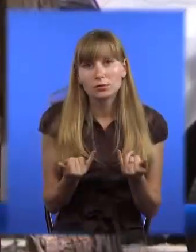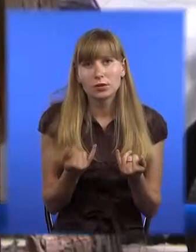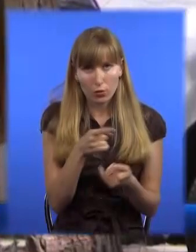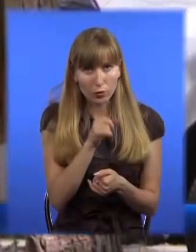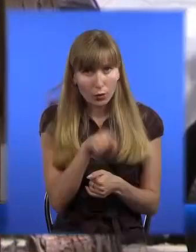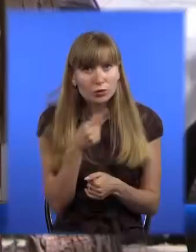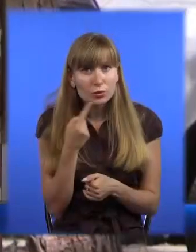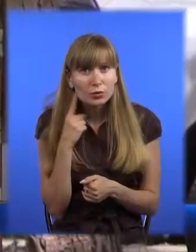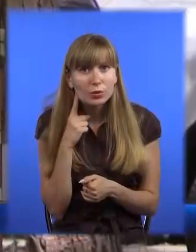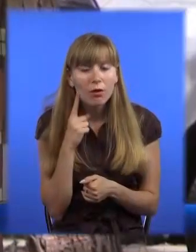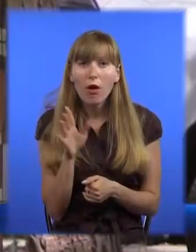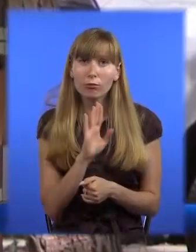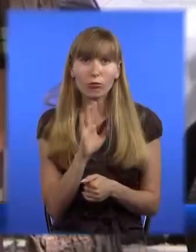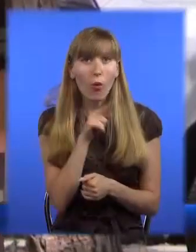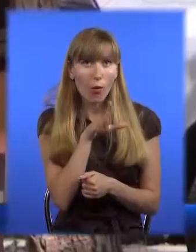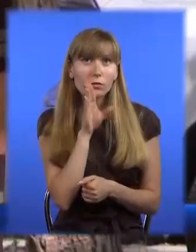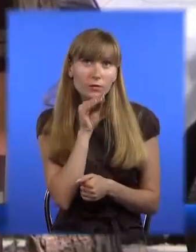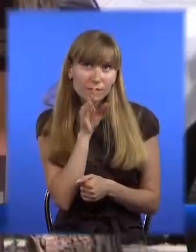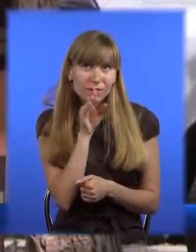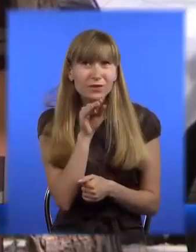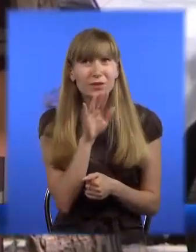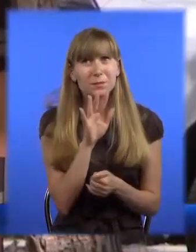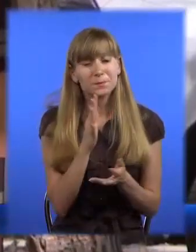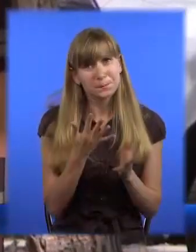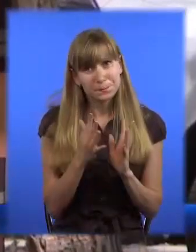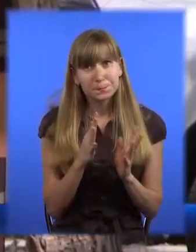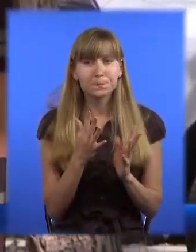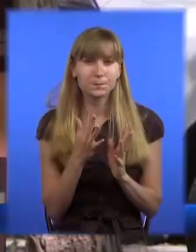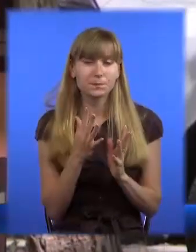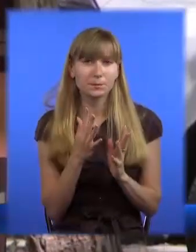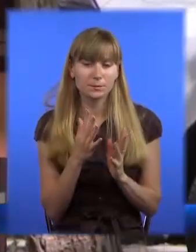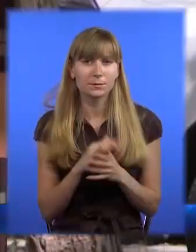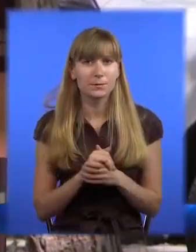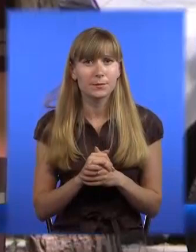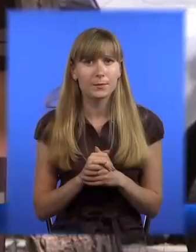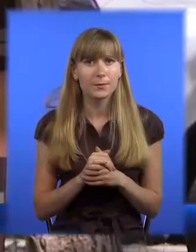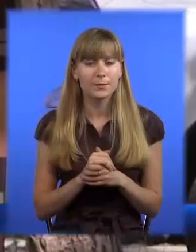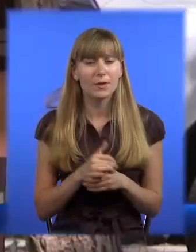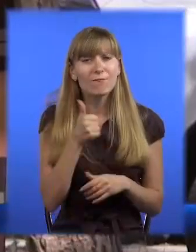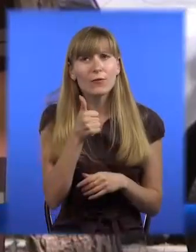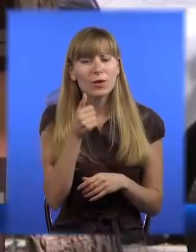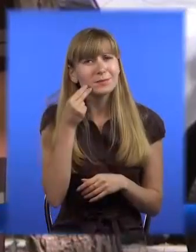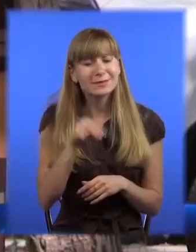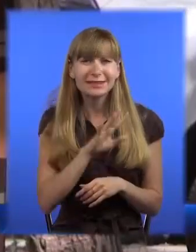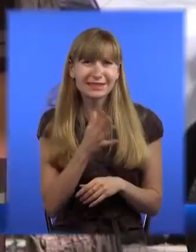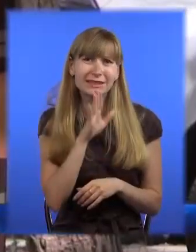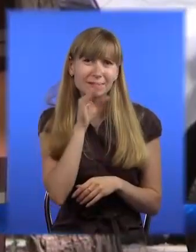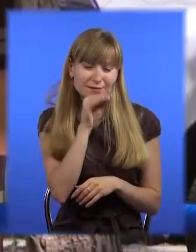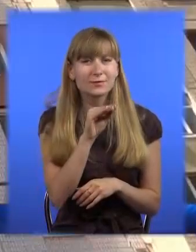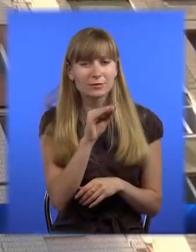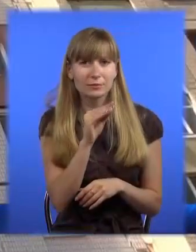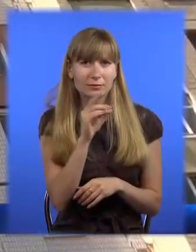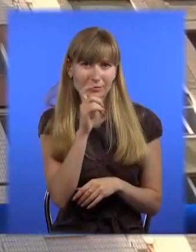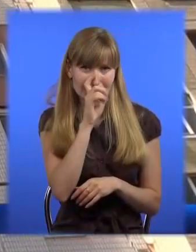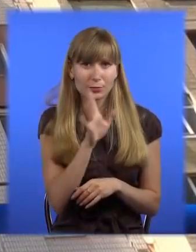Він також глухонімий. Ні, він розмовляє, ну так, не дуже, ну, щоб сказати, так,